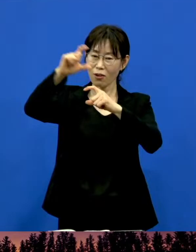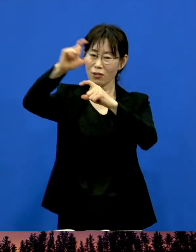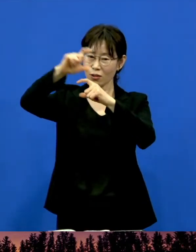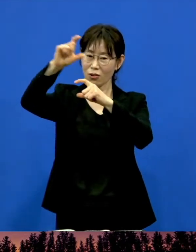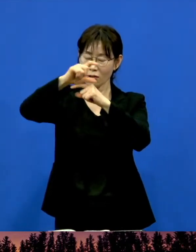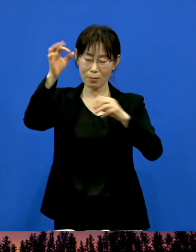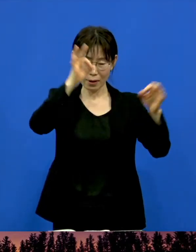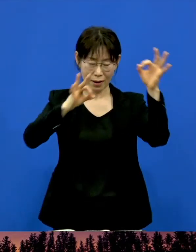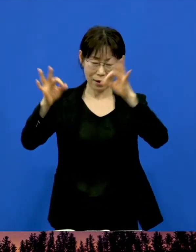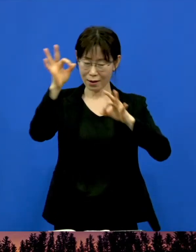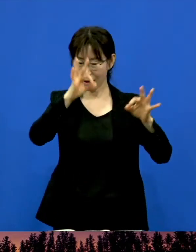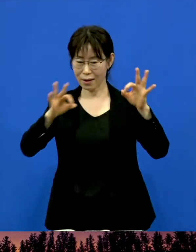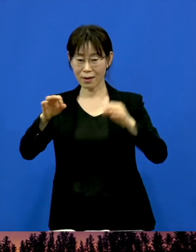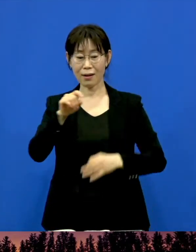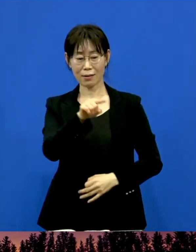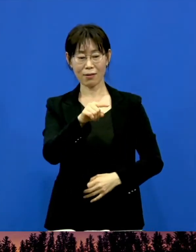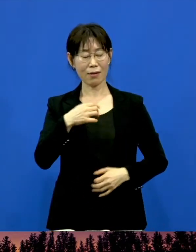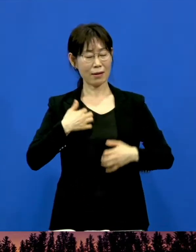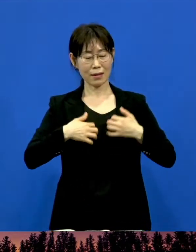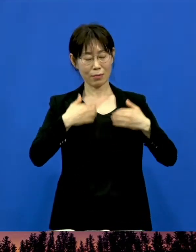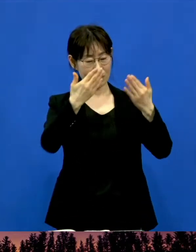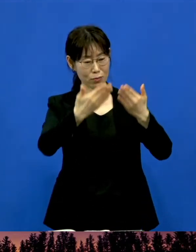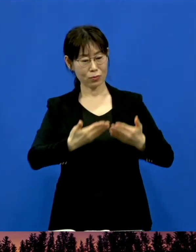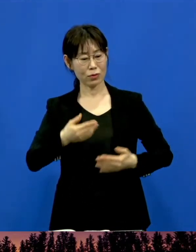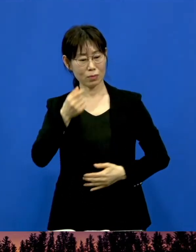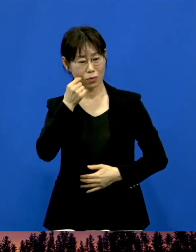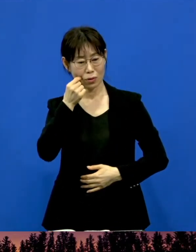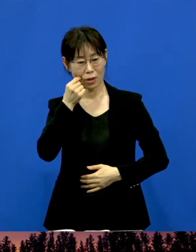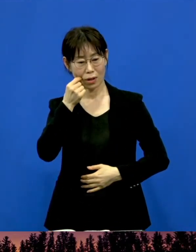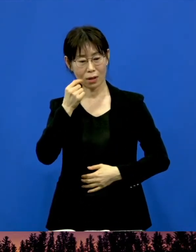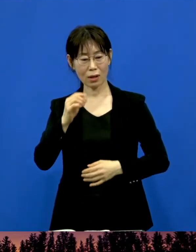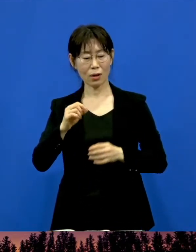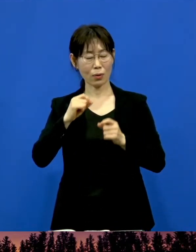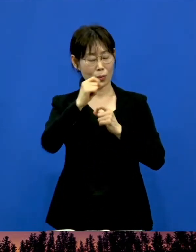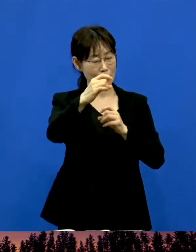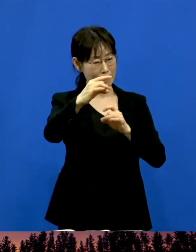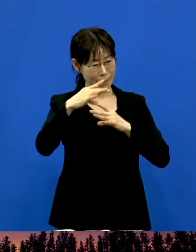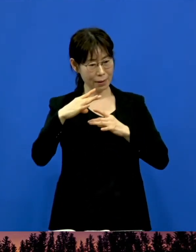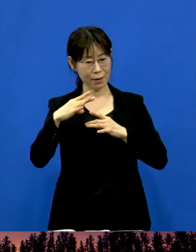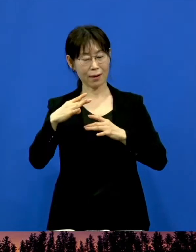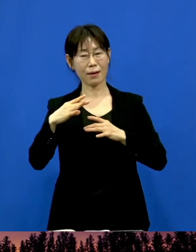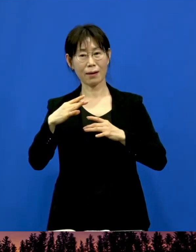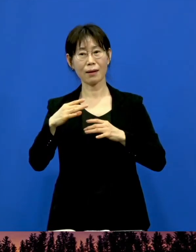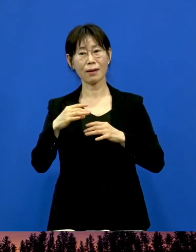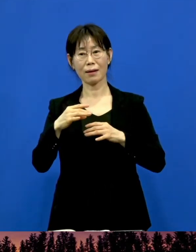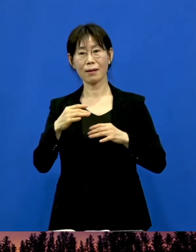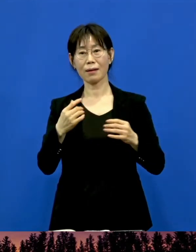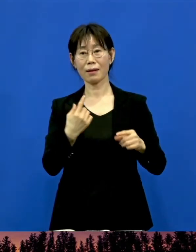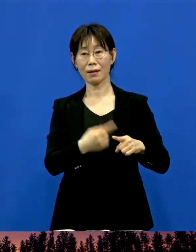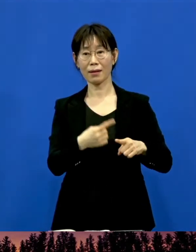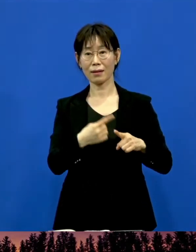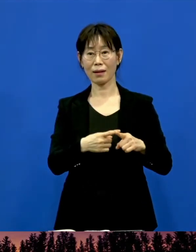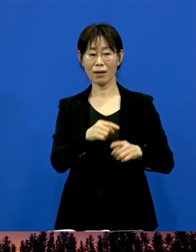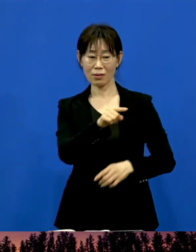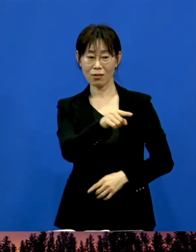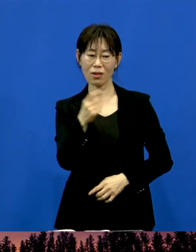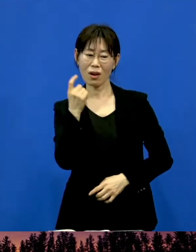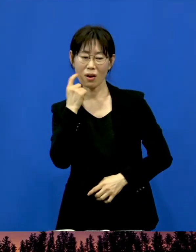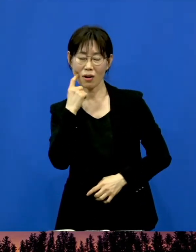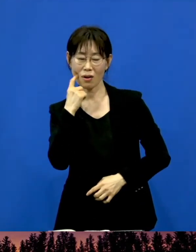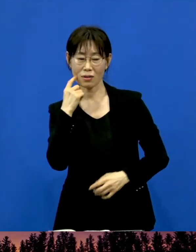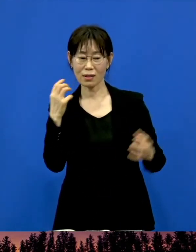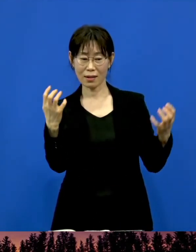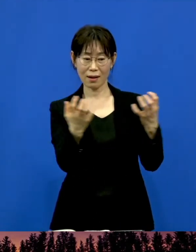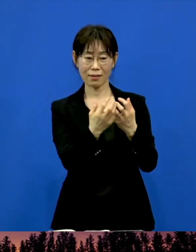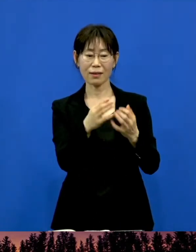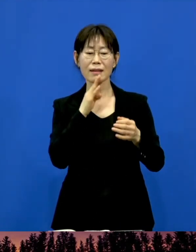그것이 우리에게 기쁨을 주지 않아요. 우리를 속이는 거예요. 우상은 우리를 속이는 거예요. 거짓이에요. 진리가